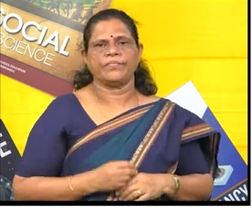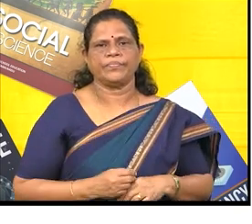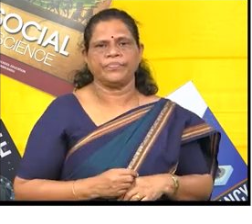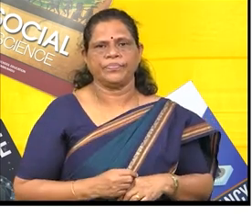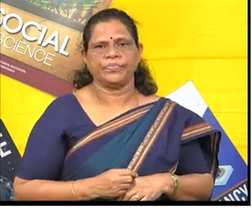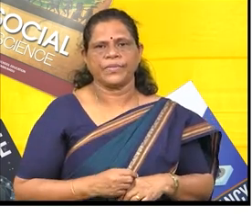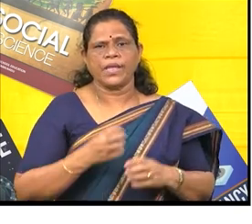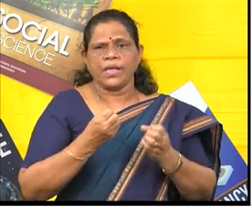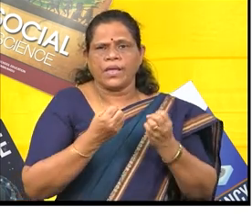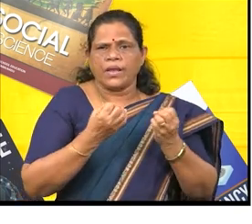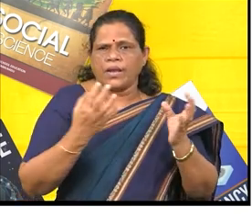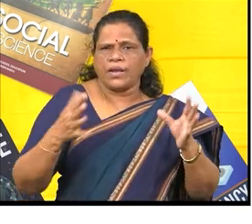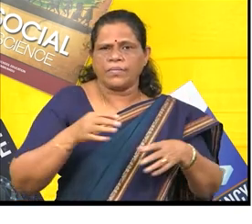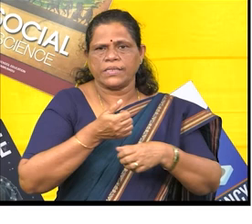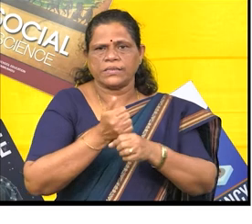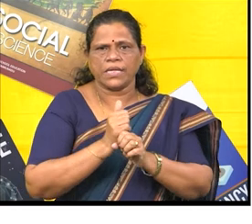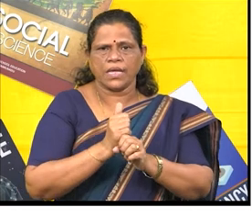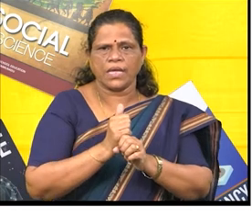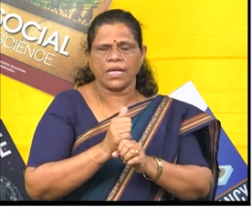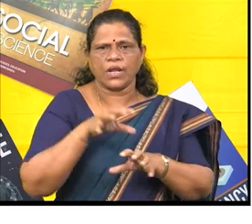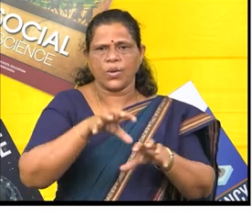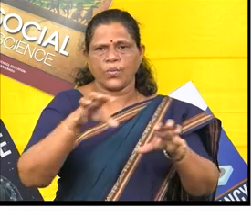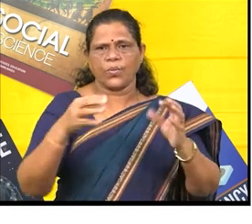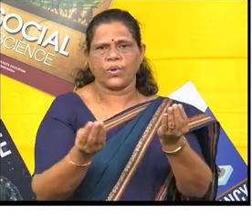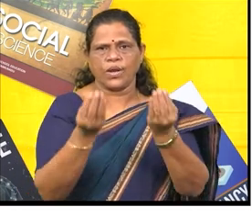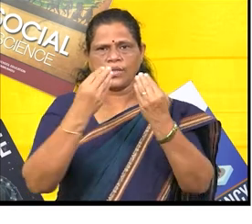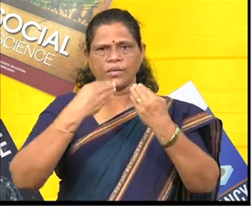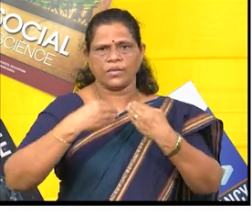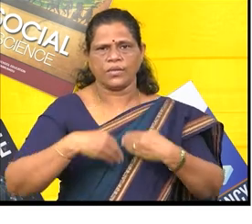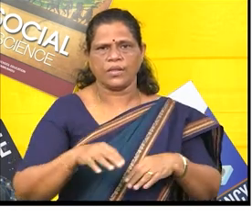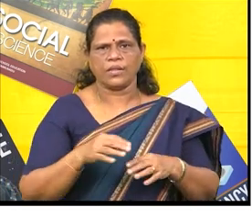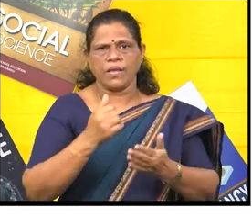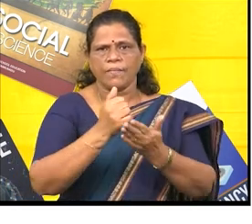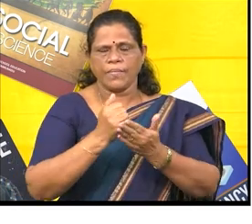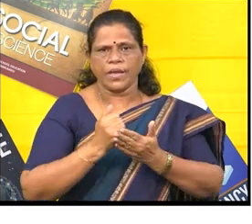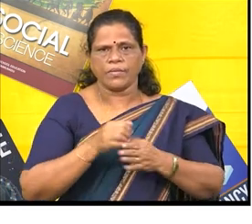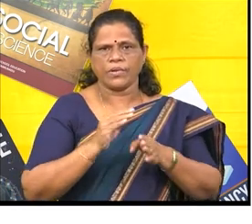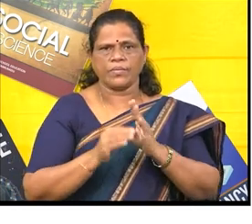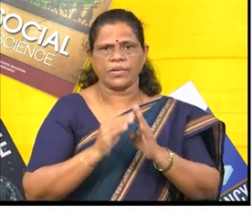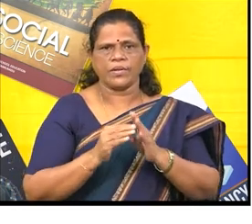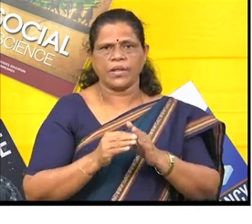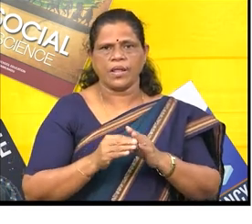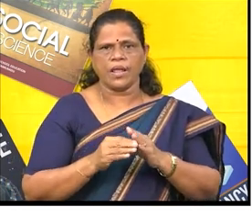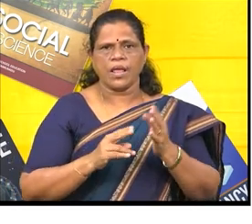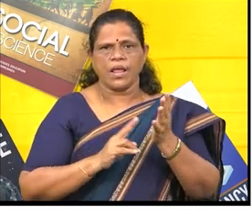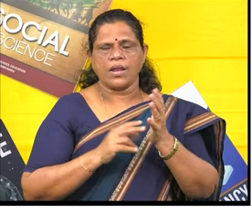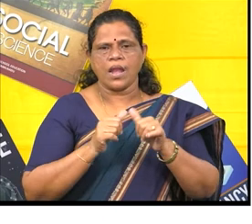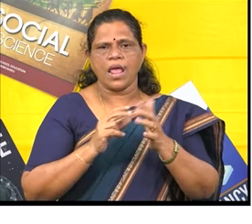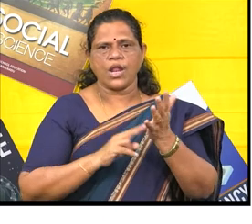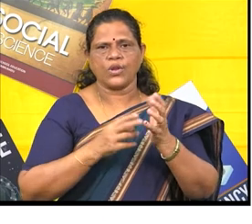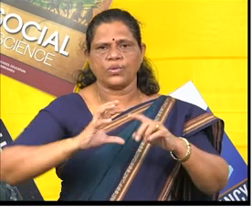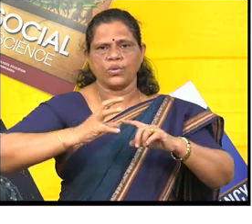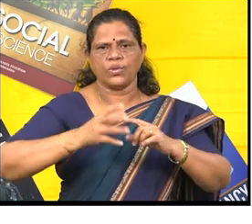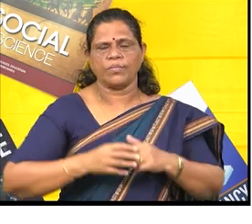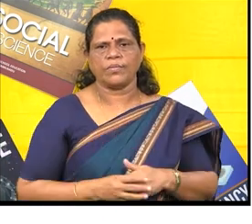படிப்போம். எண்ணற்ற செயற்கை பொருள்களை தந்துள்ளது நமக்கு இந்த பயன்பாட்டு வேதியியல், அது நானோ தொழில்நுட்பமாக